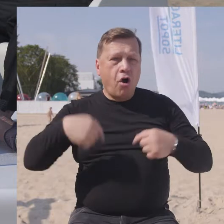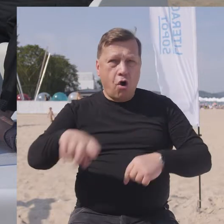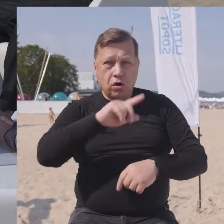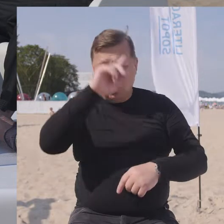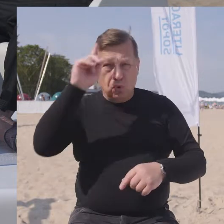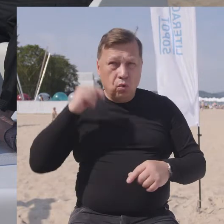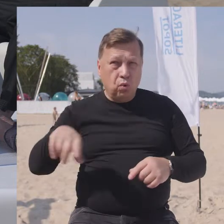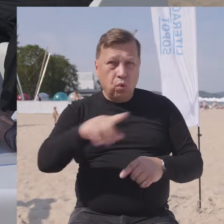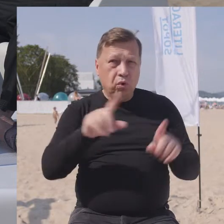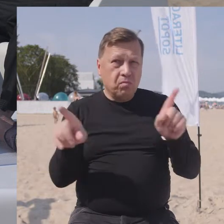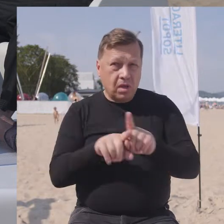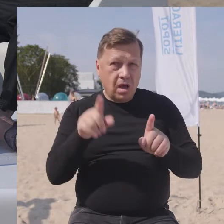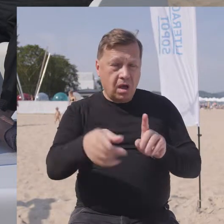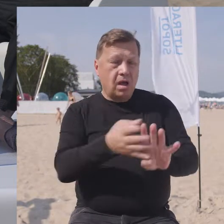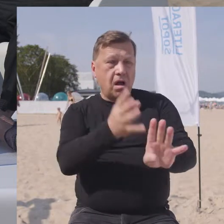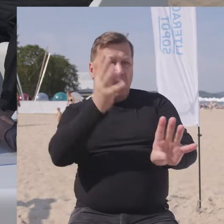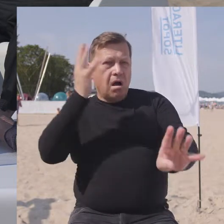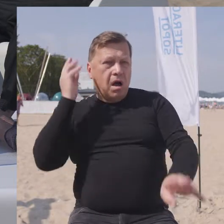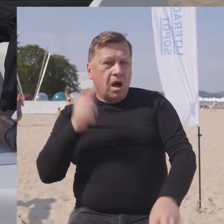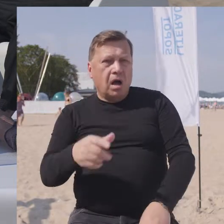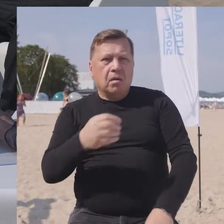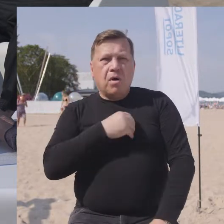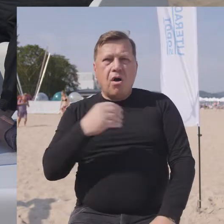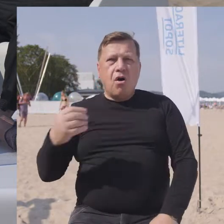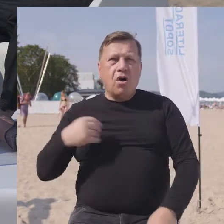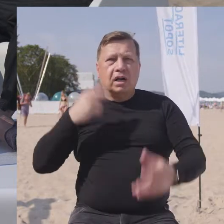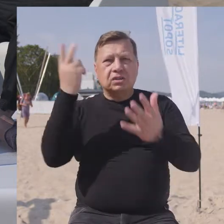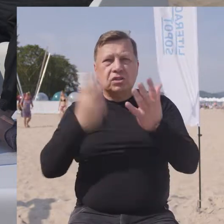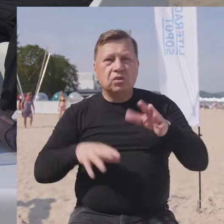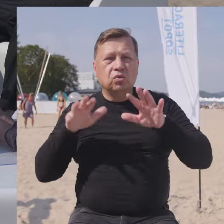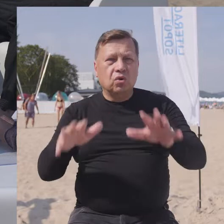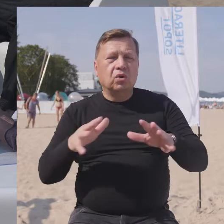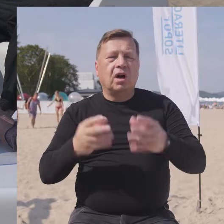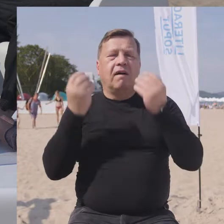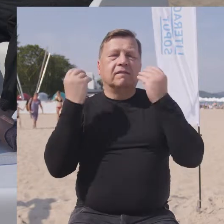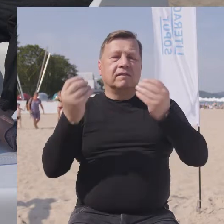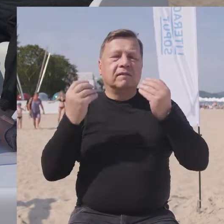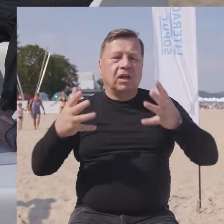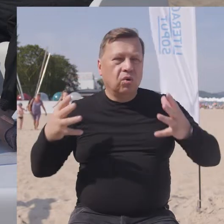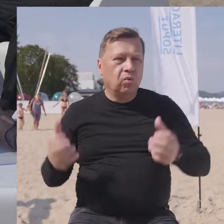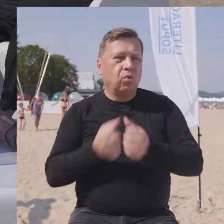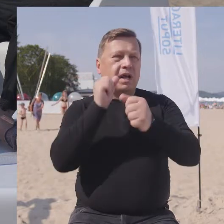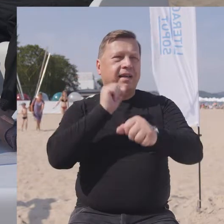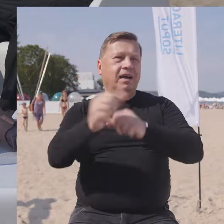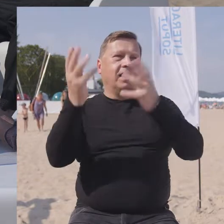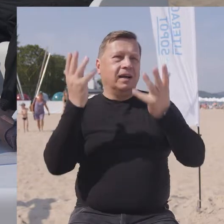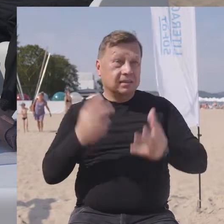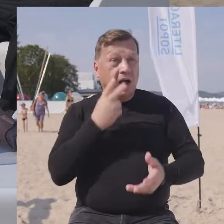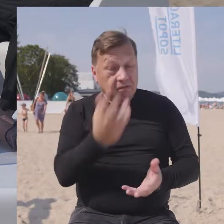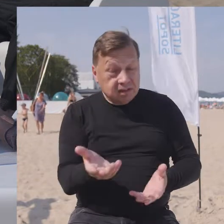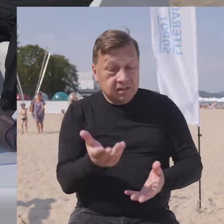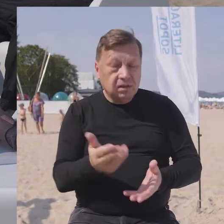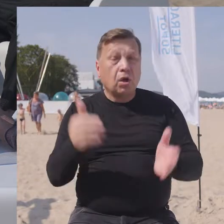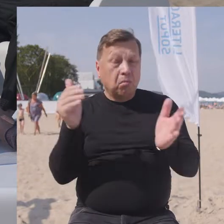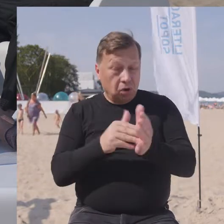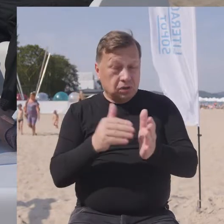mówiły, Bożeż ty mój, polskie czytelnictwo, jesteśmy uratowani. To pokazuje, jak bardzo potrzebne